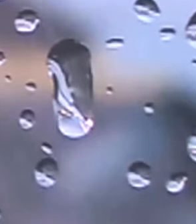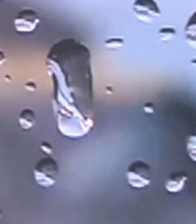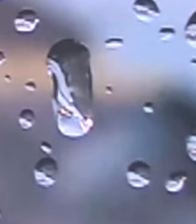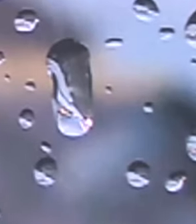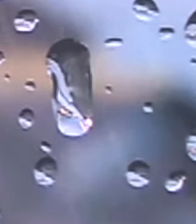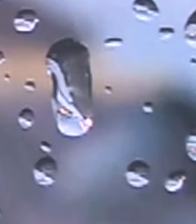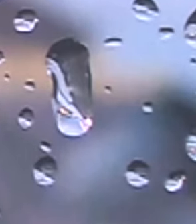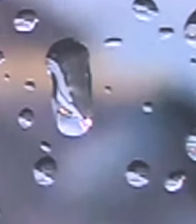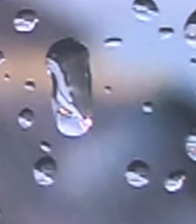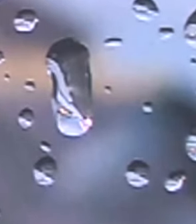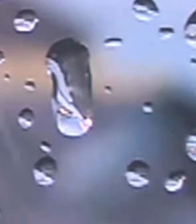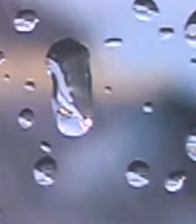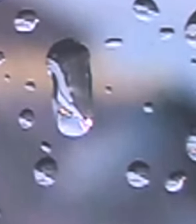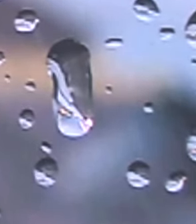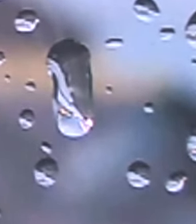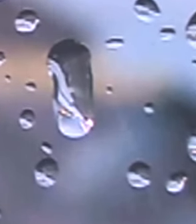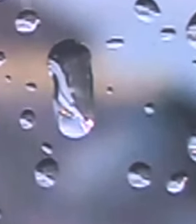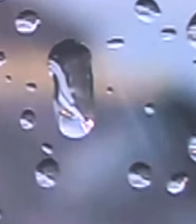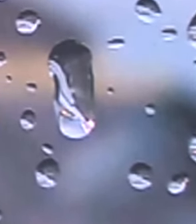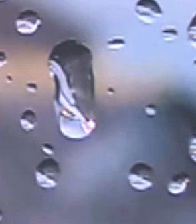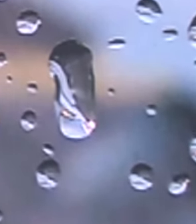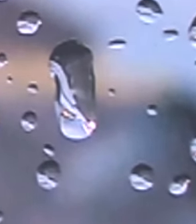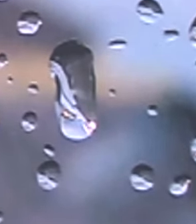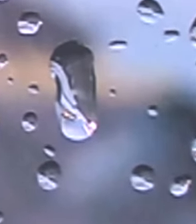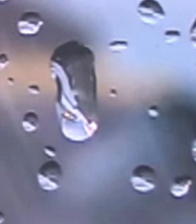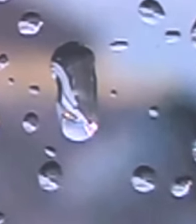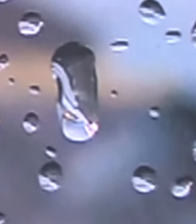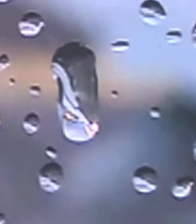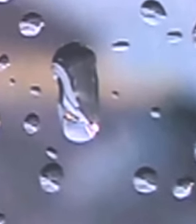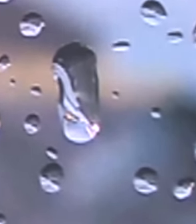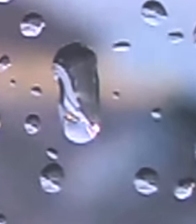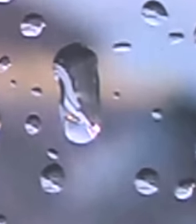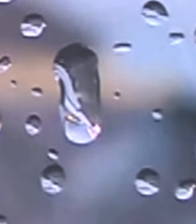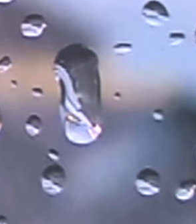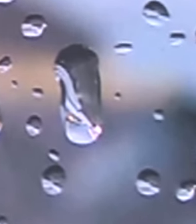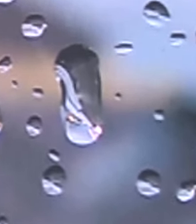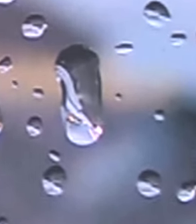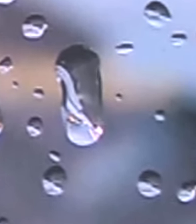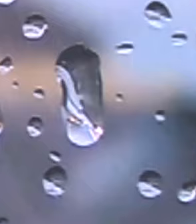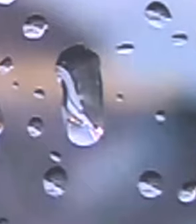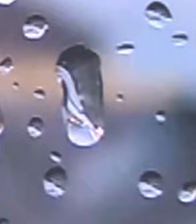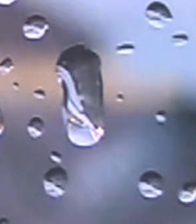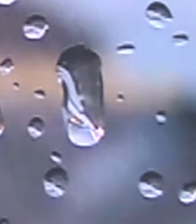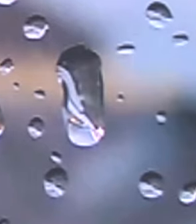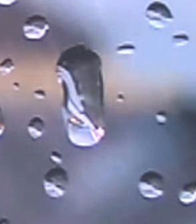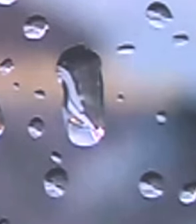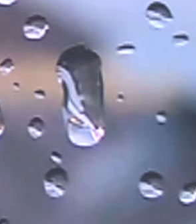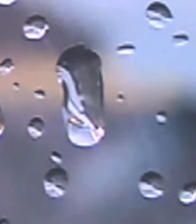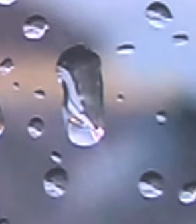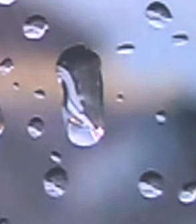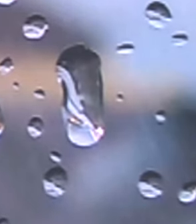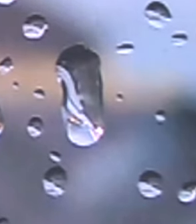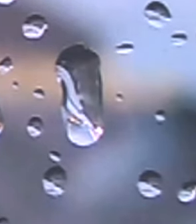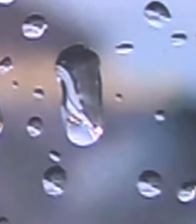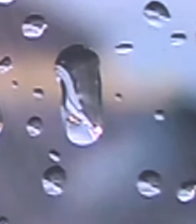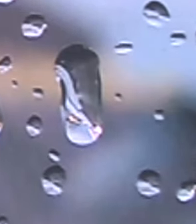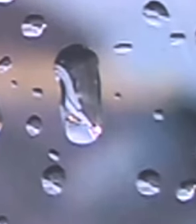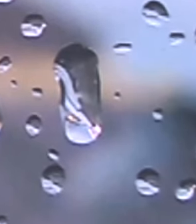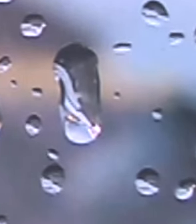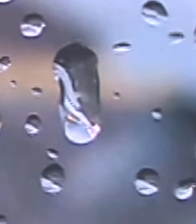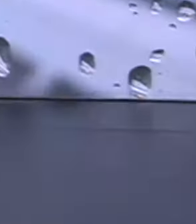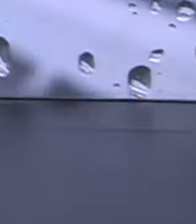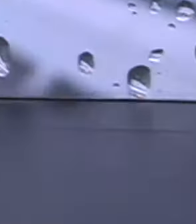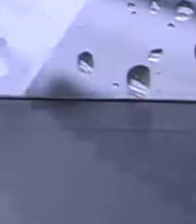ауарайы құбылмалы, Өскеменде күндіз 29, түнде 17, Семейде күндіз 28, түнде 16 градус жылы